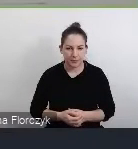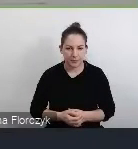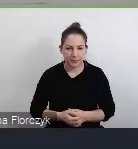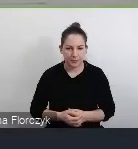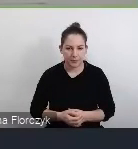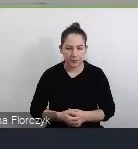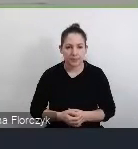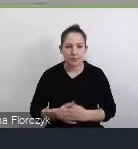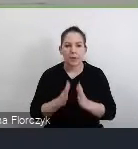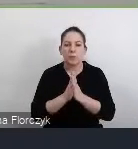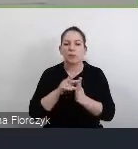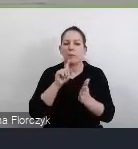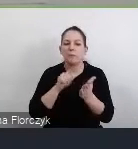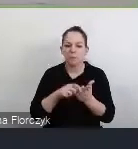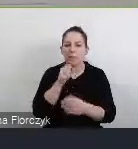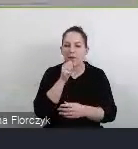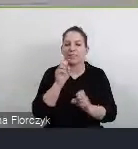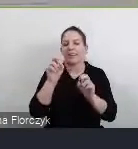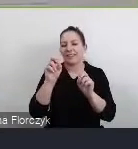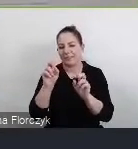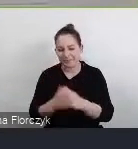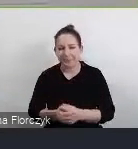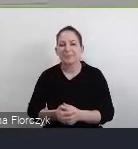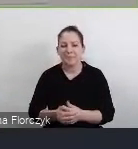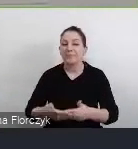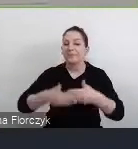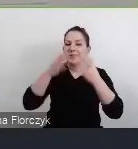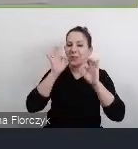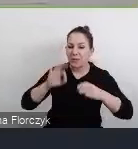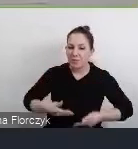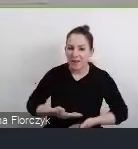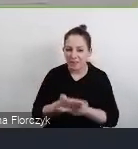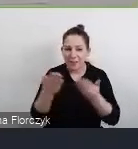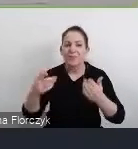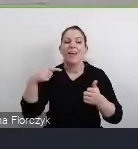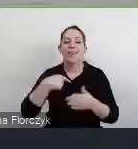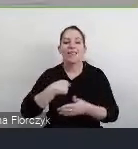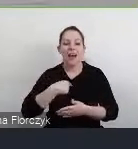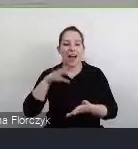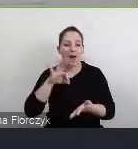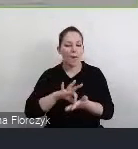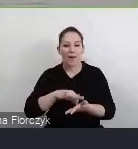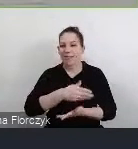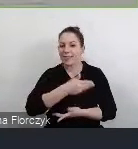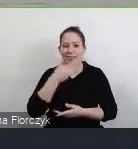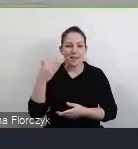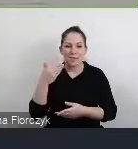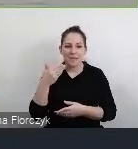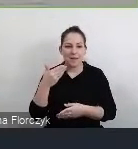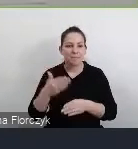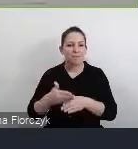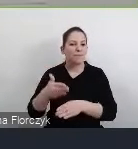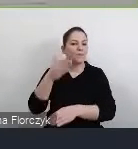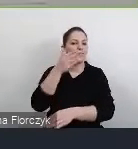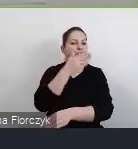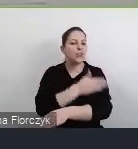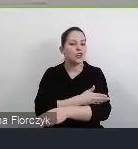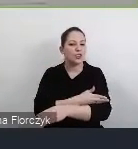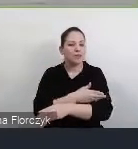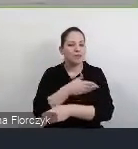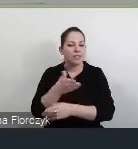Chyba poproszę o włączenie mikrofonu. Dzień dobry Państwu. Akurat nie ma wcześniejszej